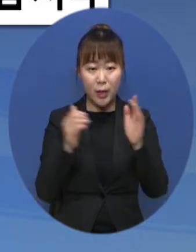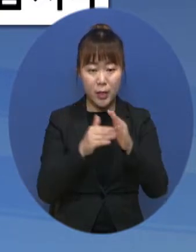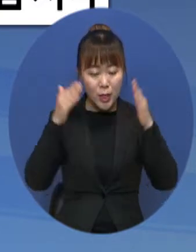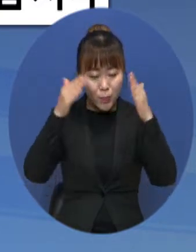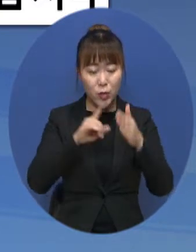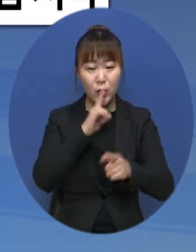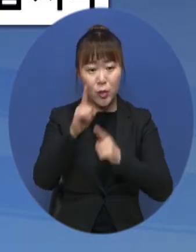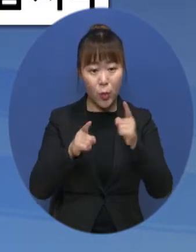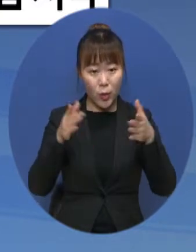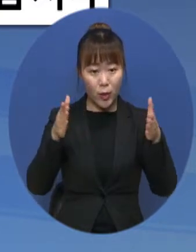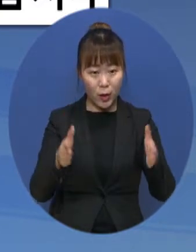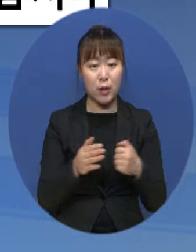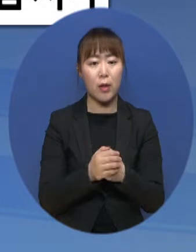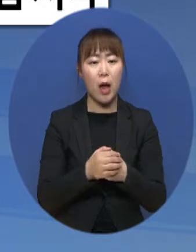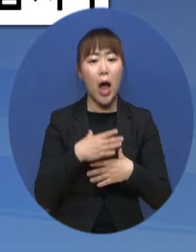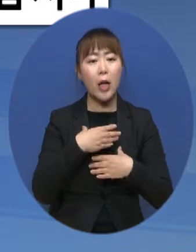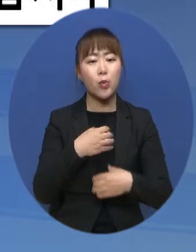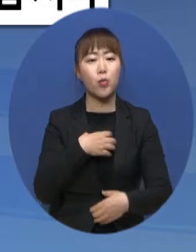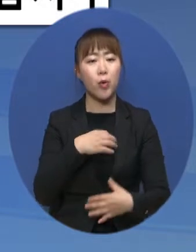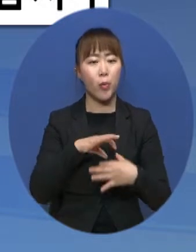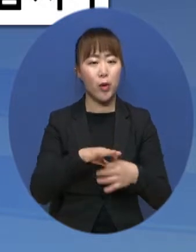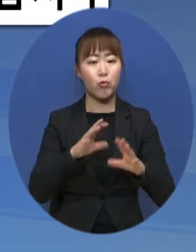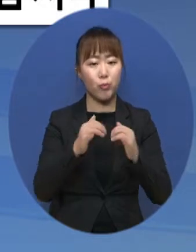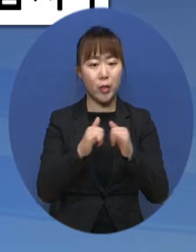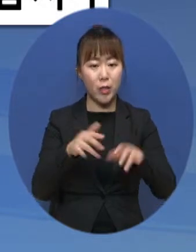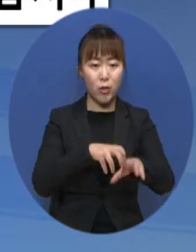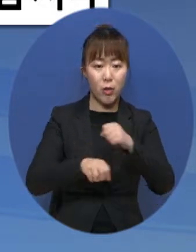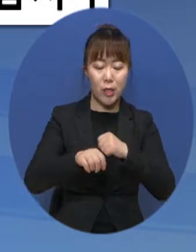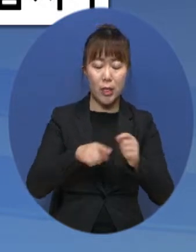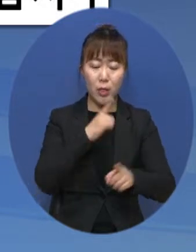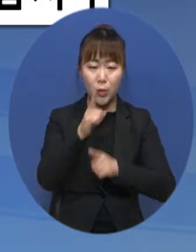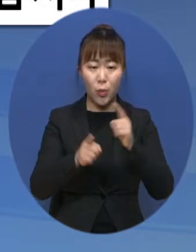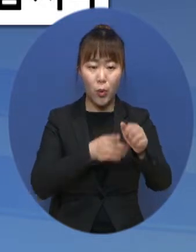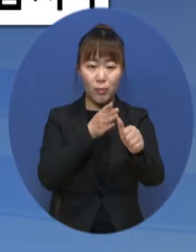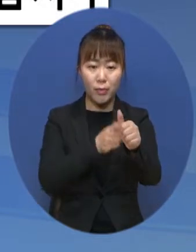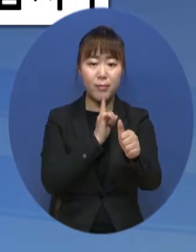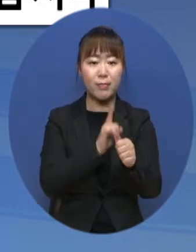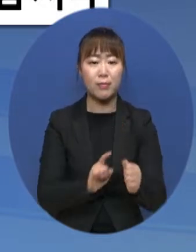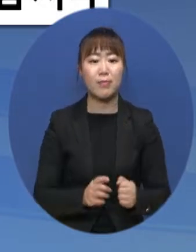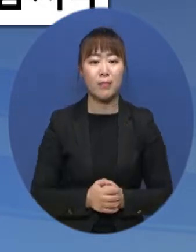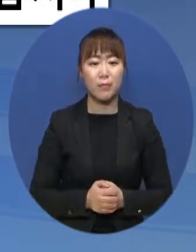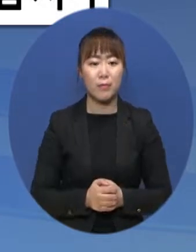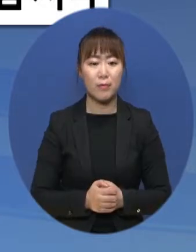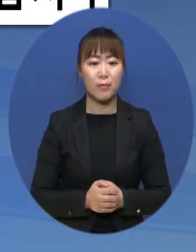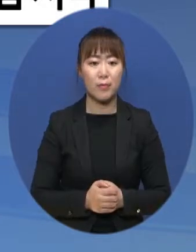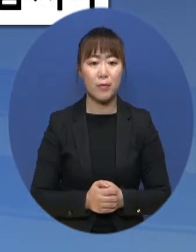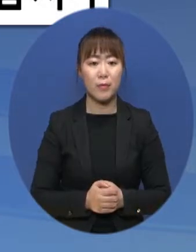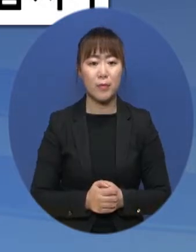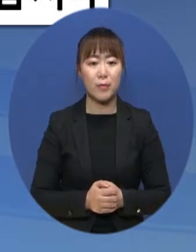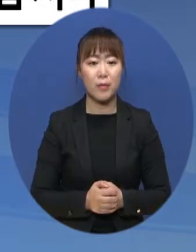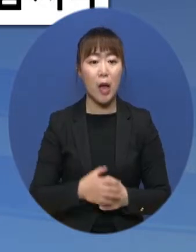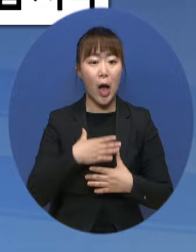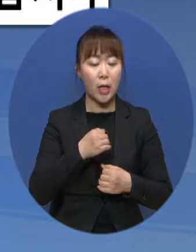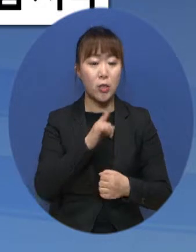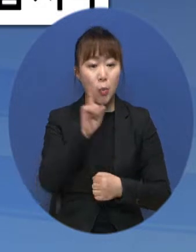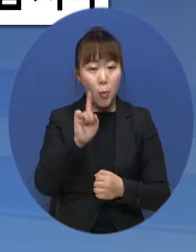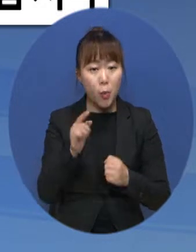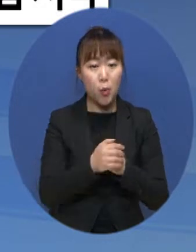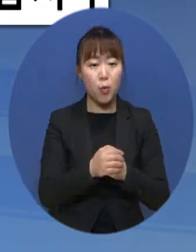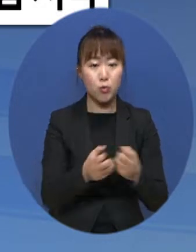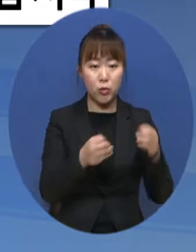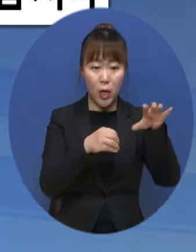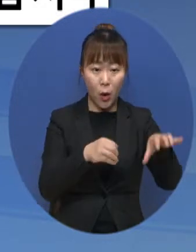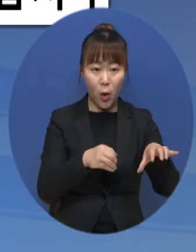정하고 안전위험요인에 대한 국민들의 적극적인 신고를 당부했습니다. 안전신고 대상은